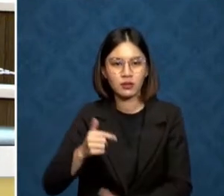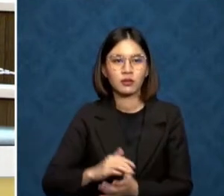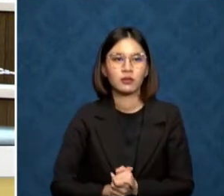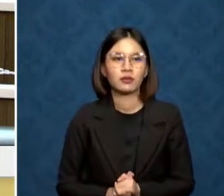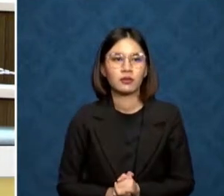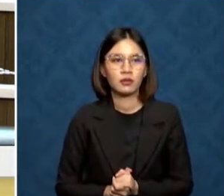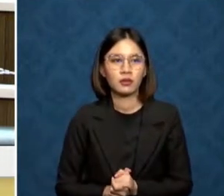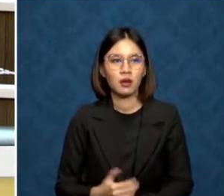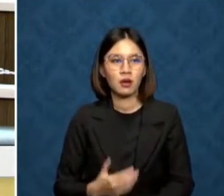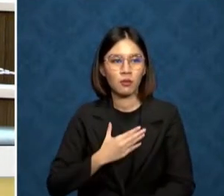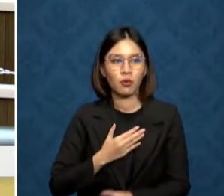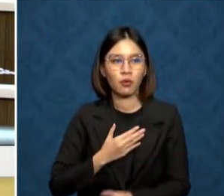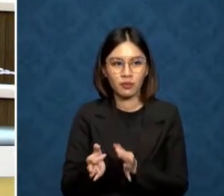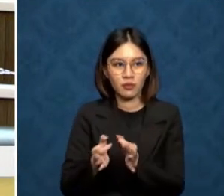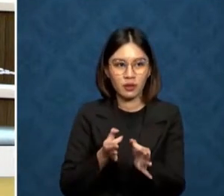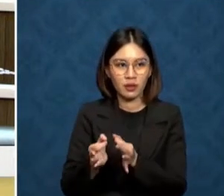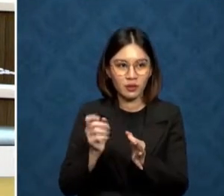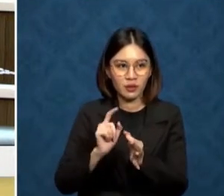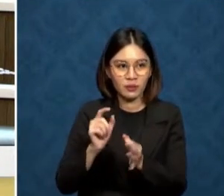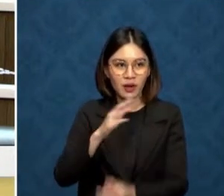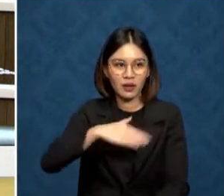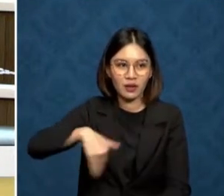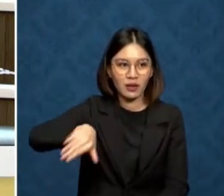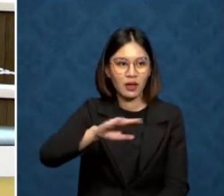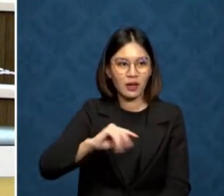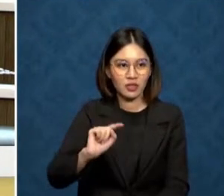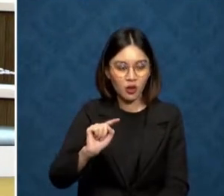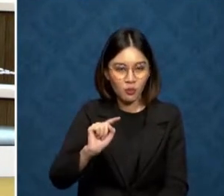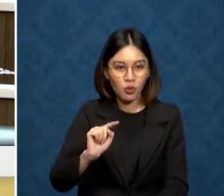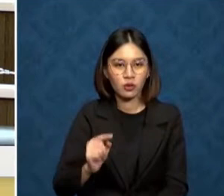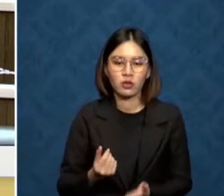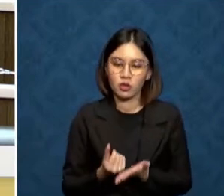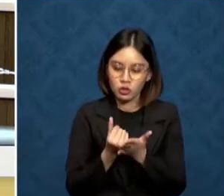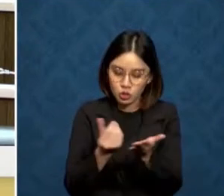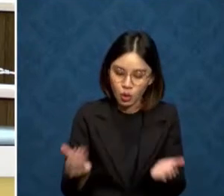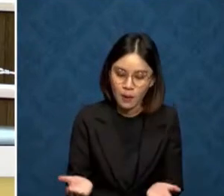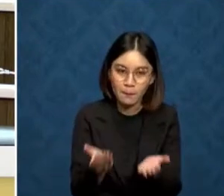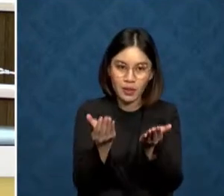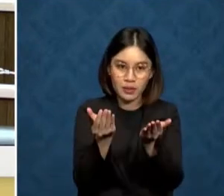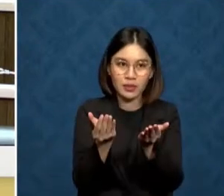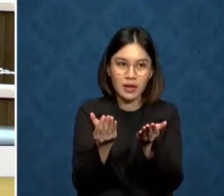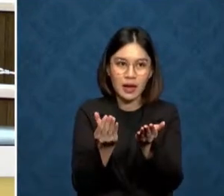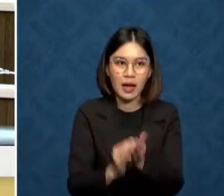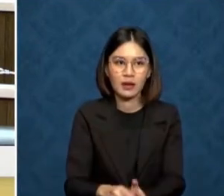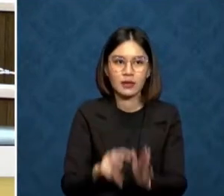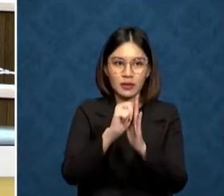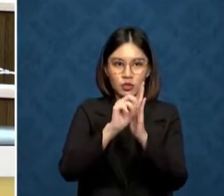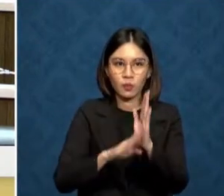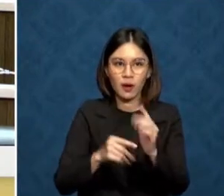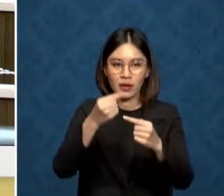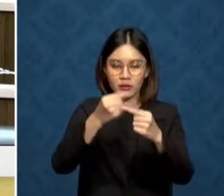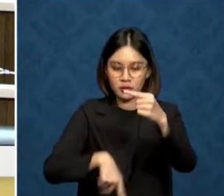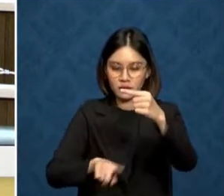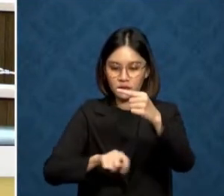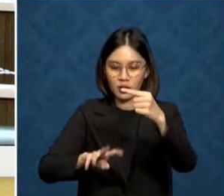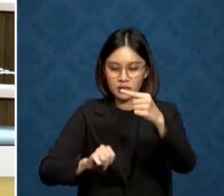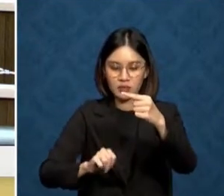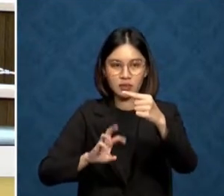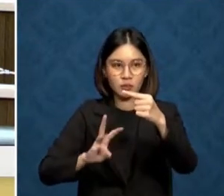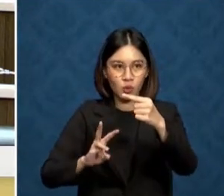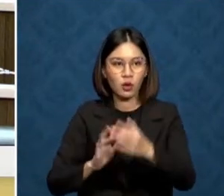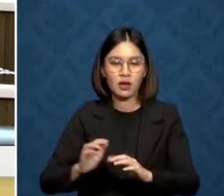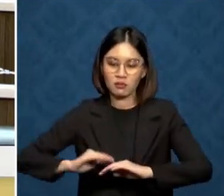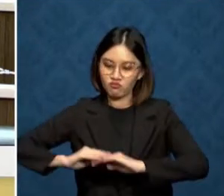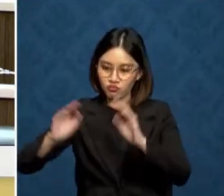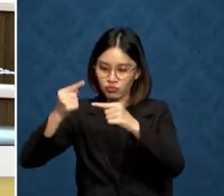เพราะฉะนั้นผมเรีนนะครับให้ทกท่านนั้นได้รวกภรดัน 142 น.ายทำลาย 6 พัธน